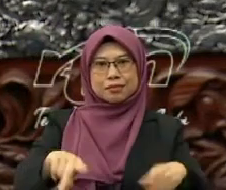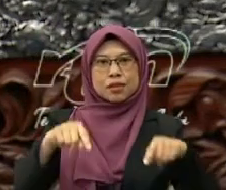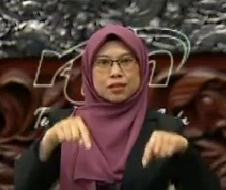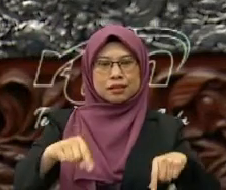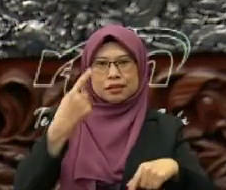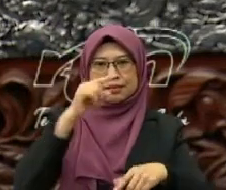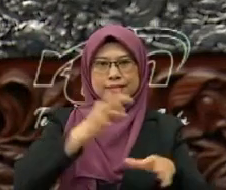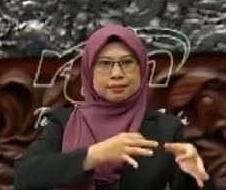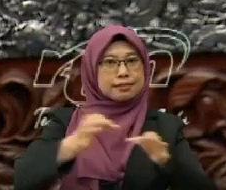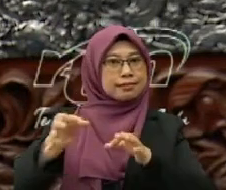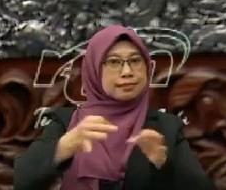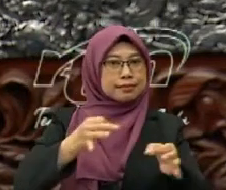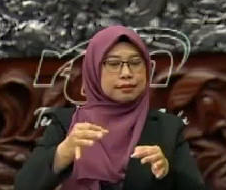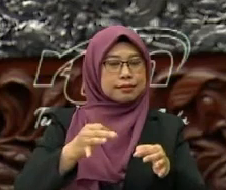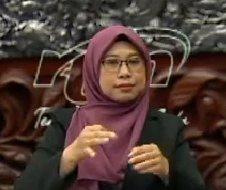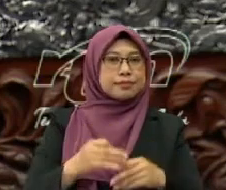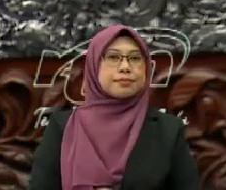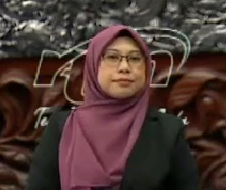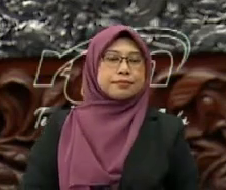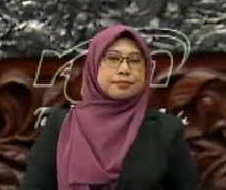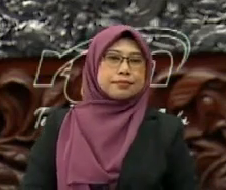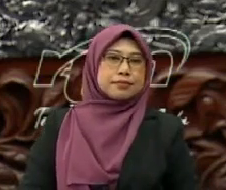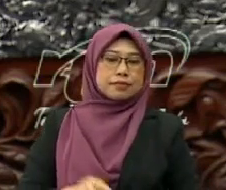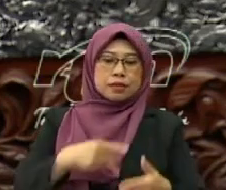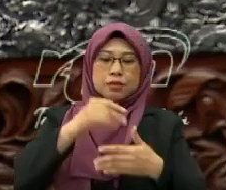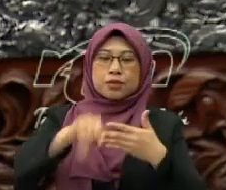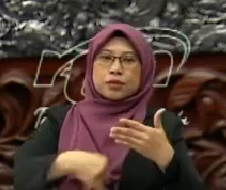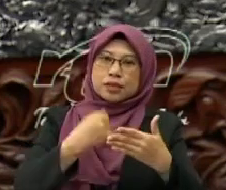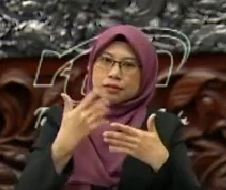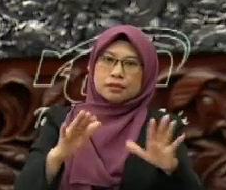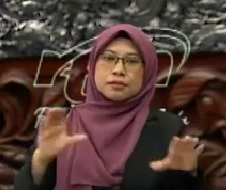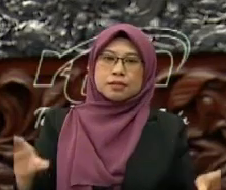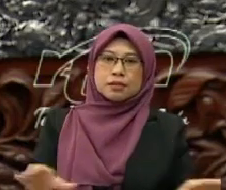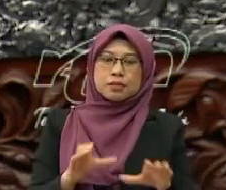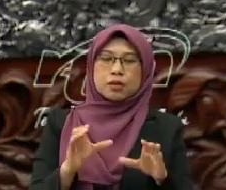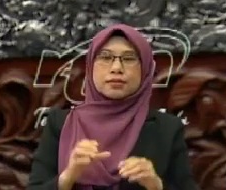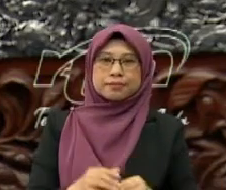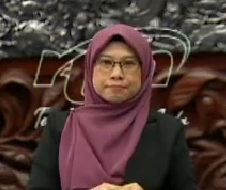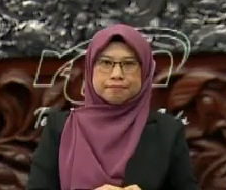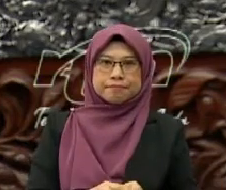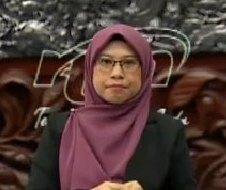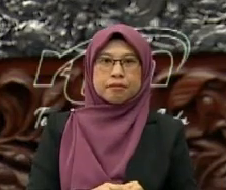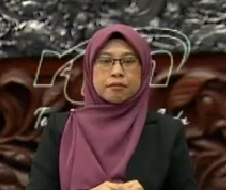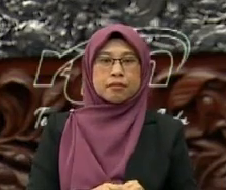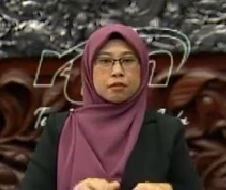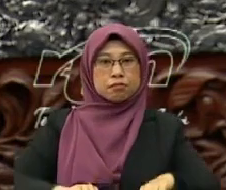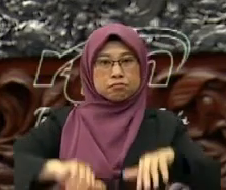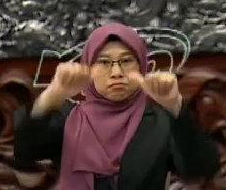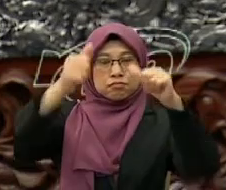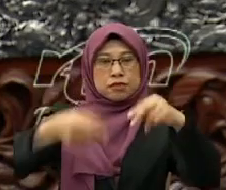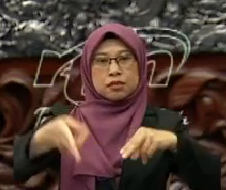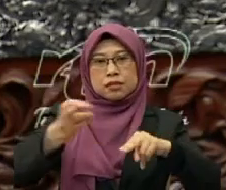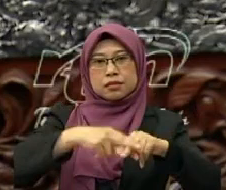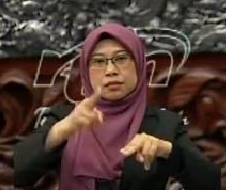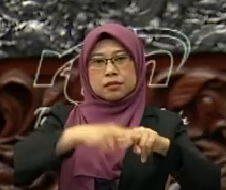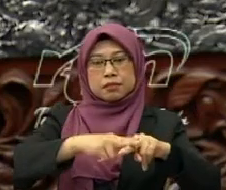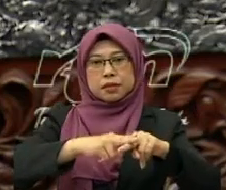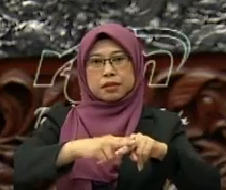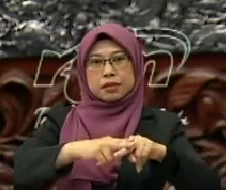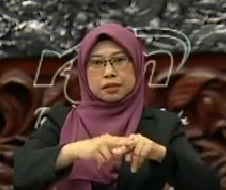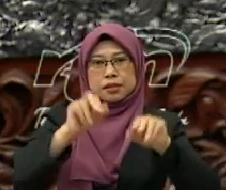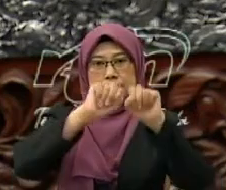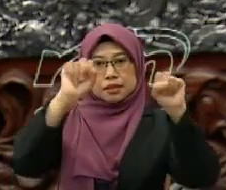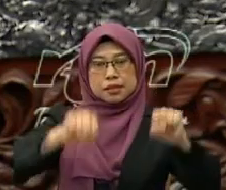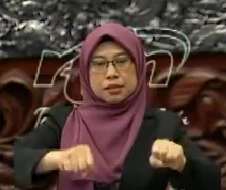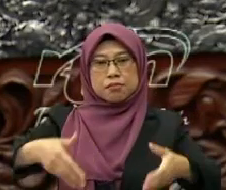ini di antara yang Project yang kita laksanakan di bawah baja ini adalah peningkatan tahap perlindungan bagi sistem saliran